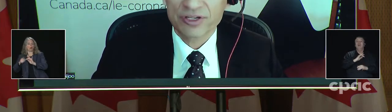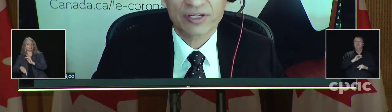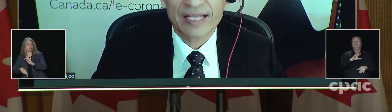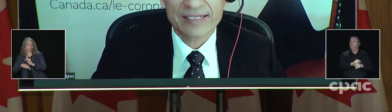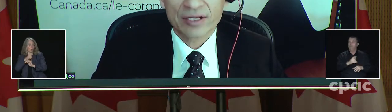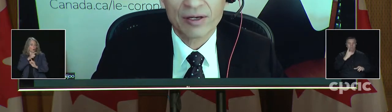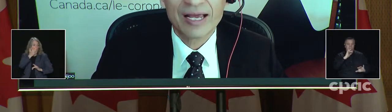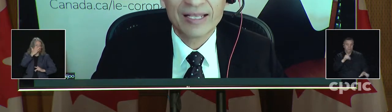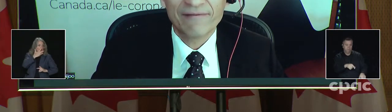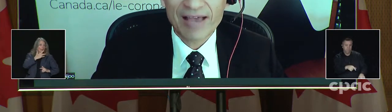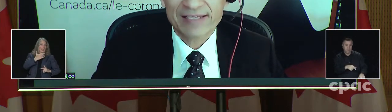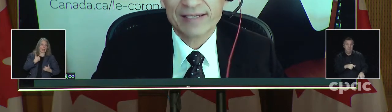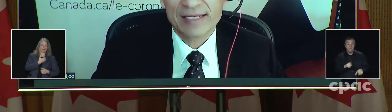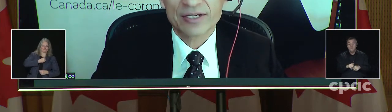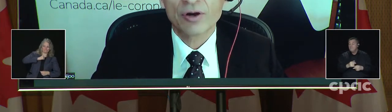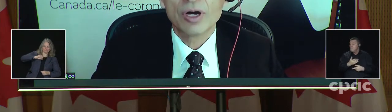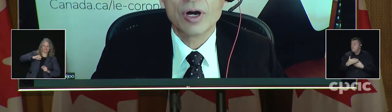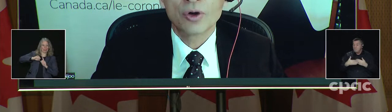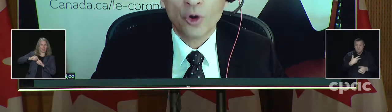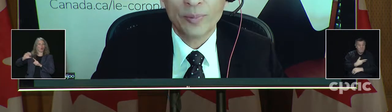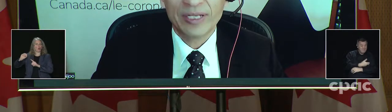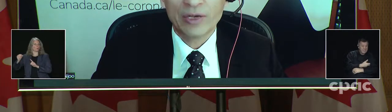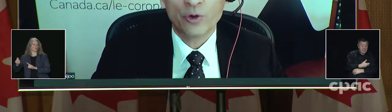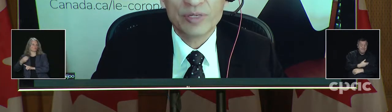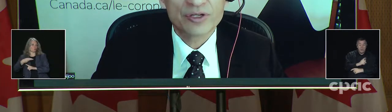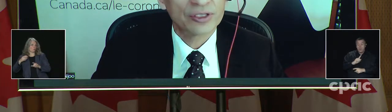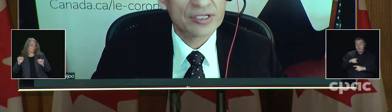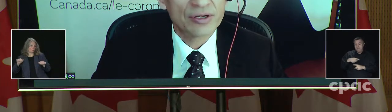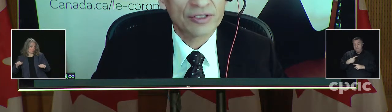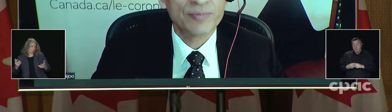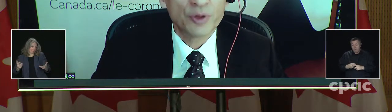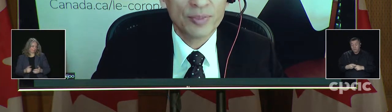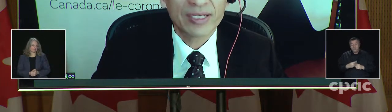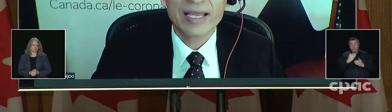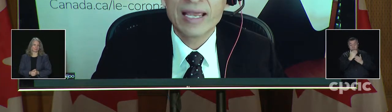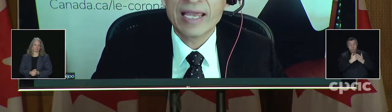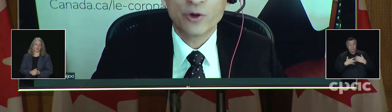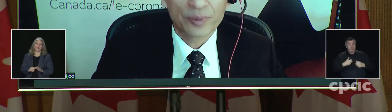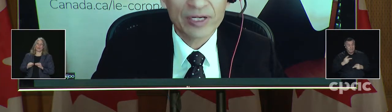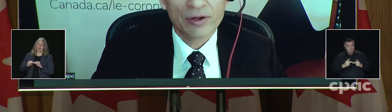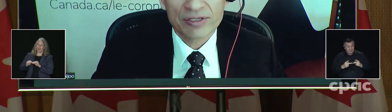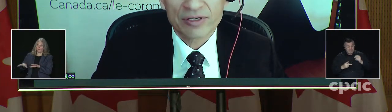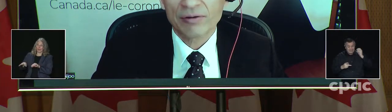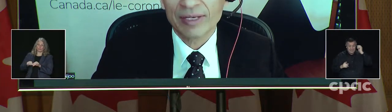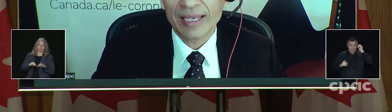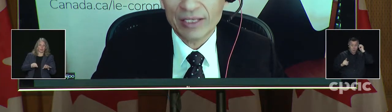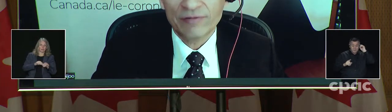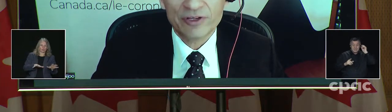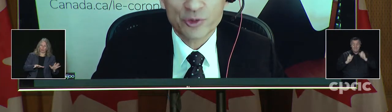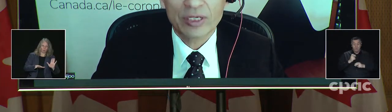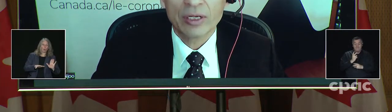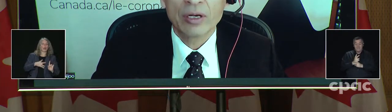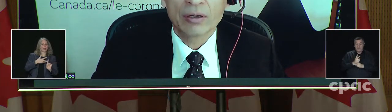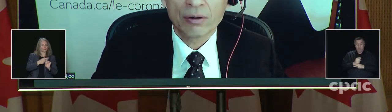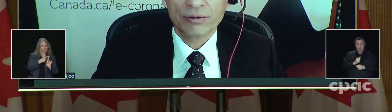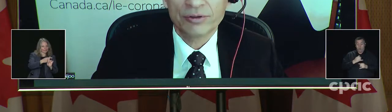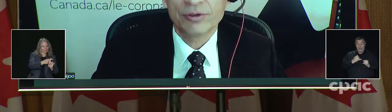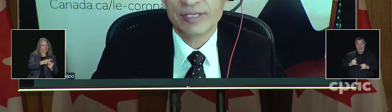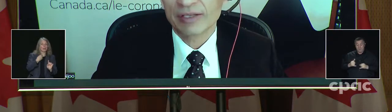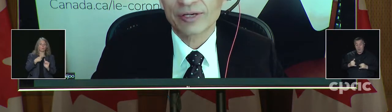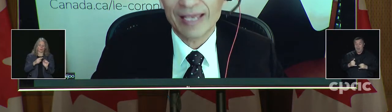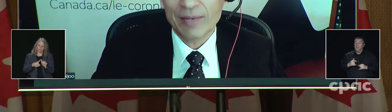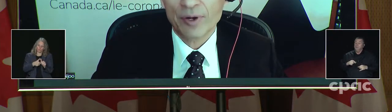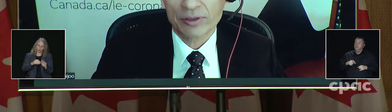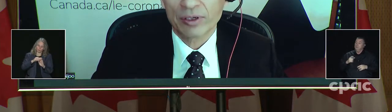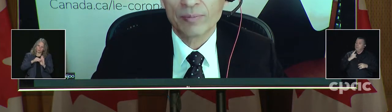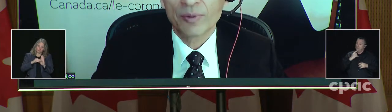en circulation, la vaccination, combinée aux mesures de santé publique et aux précautions individuelles, continue